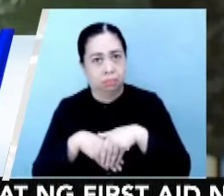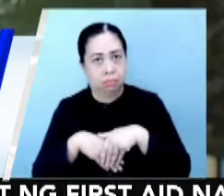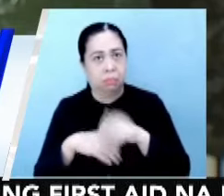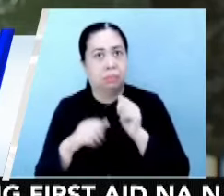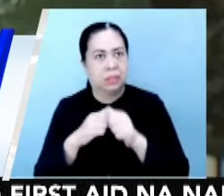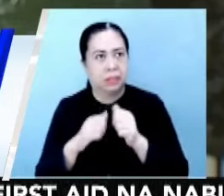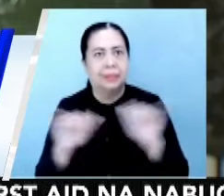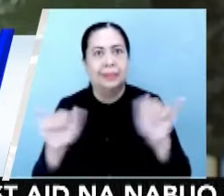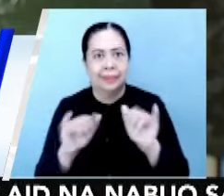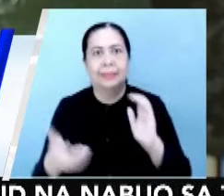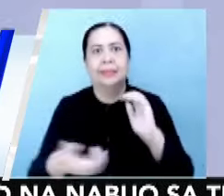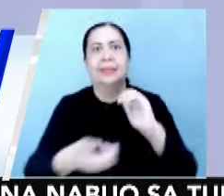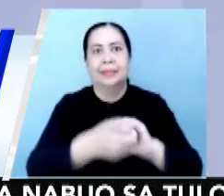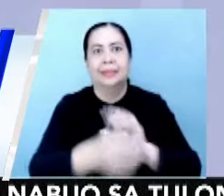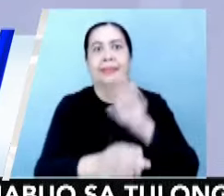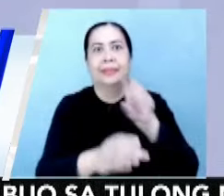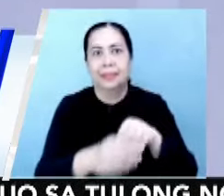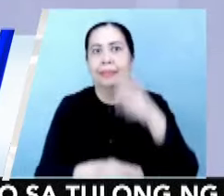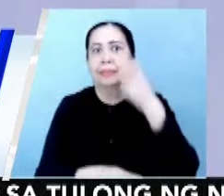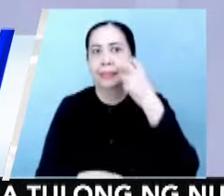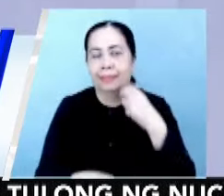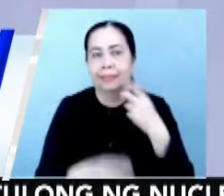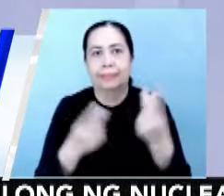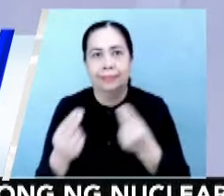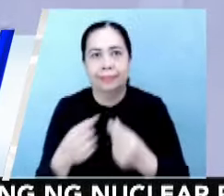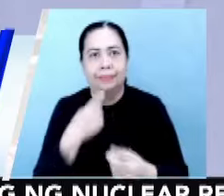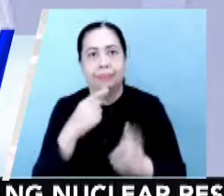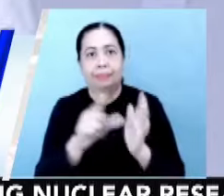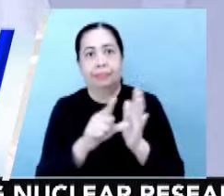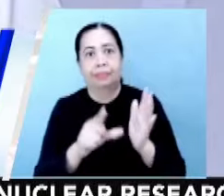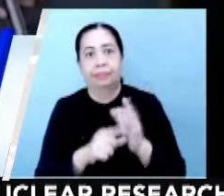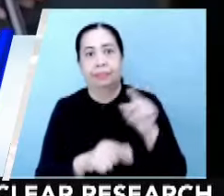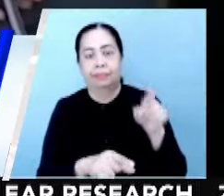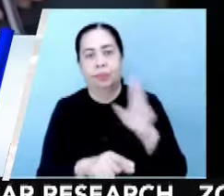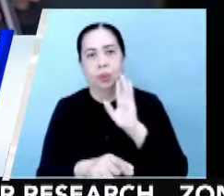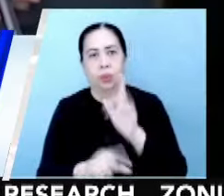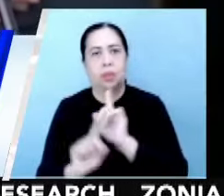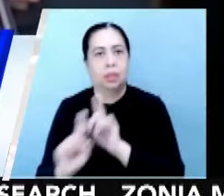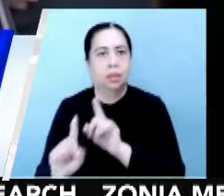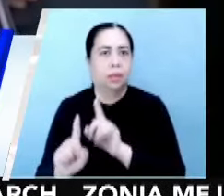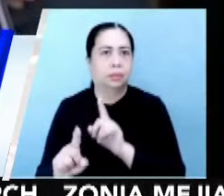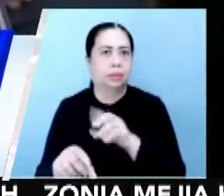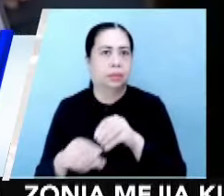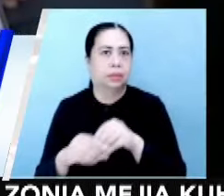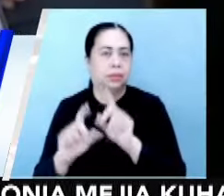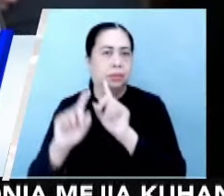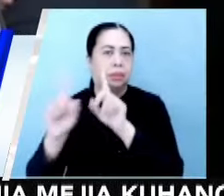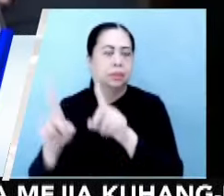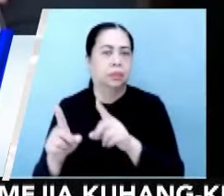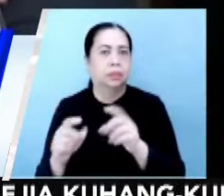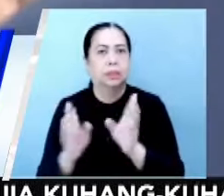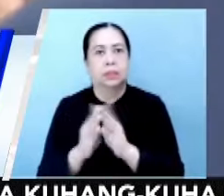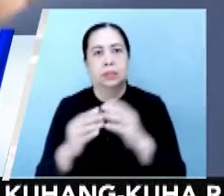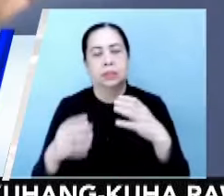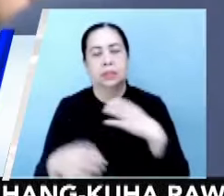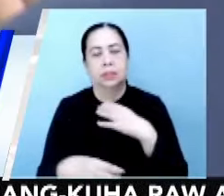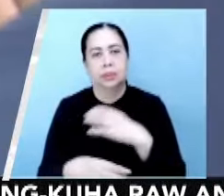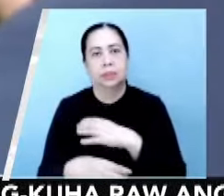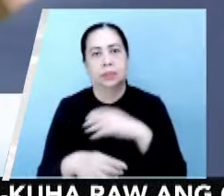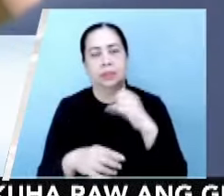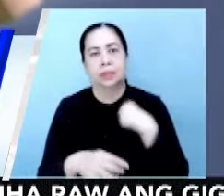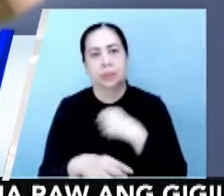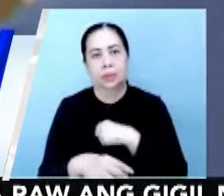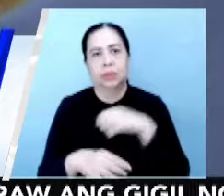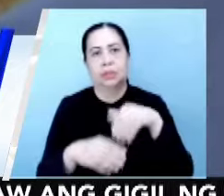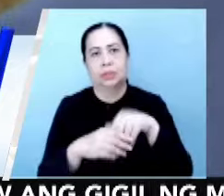kasama doon sa mga krimen na nangyari sabi ng abogado ni kil Sasagutin na lang nila ito sa pagdalo nila sa pagdinig ng senado sa Miyerkules pag-aaralan naman